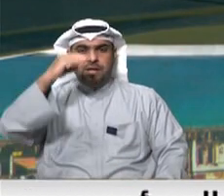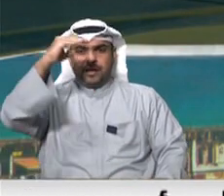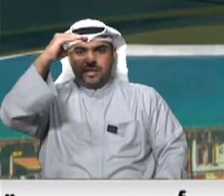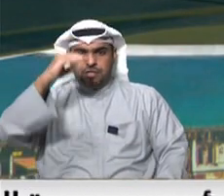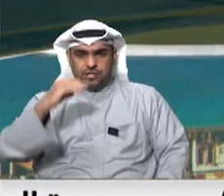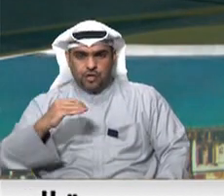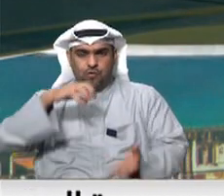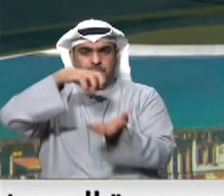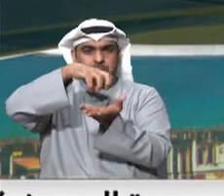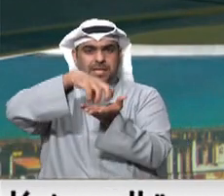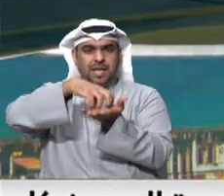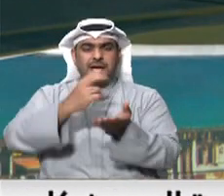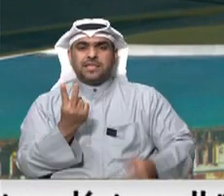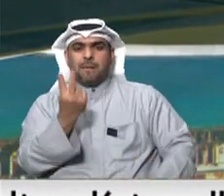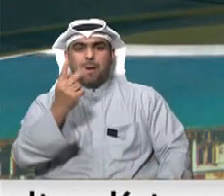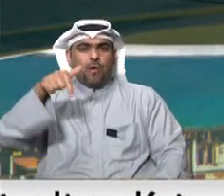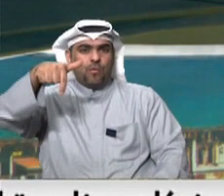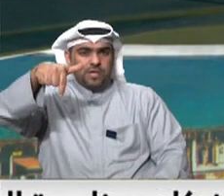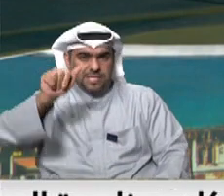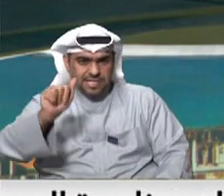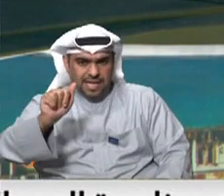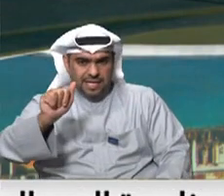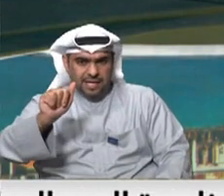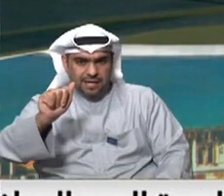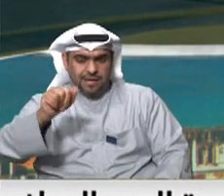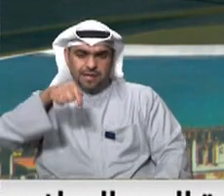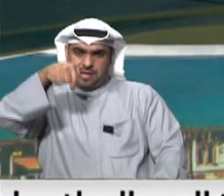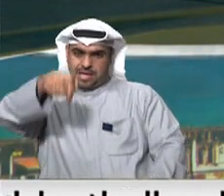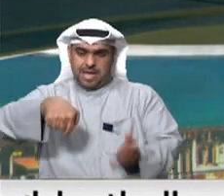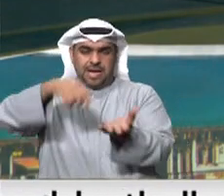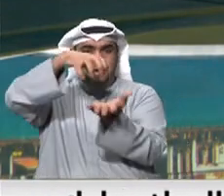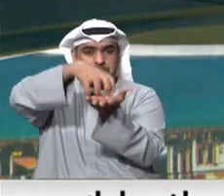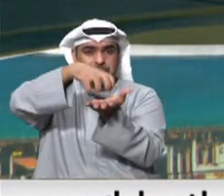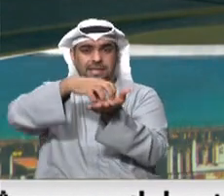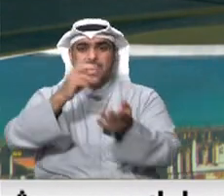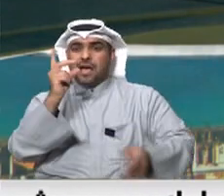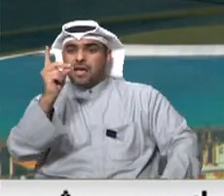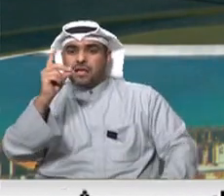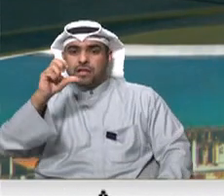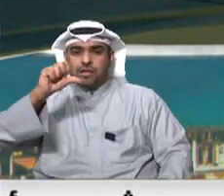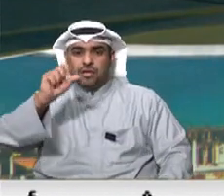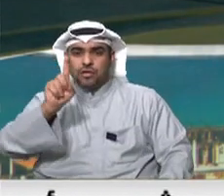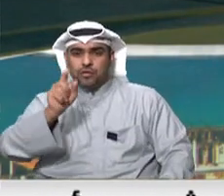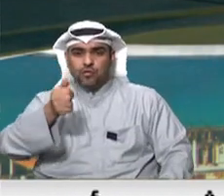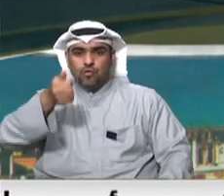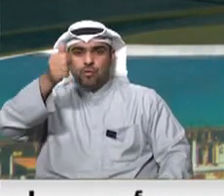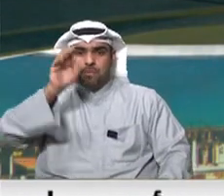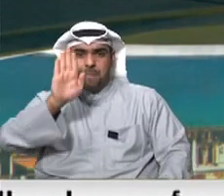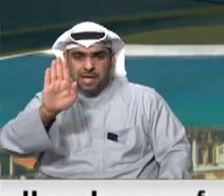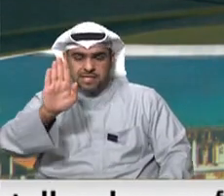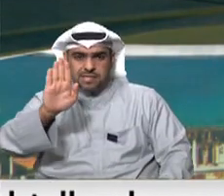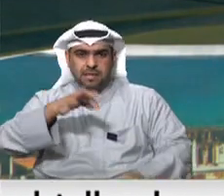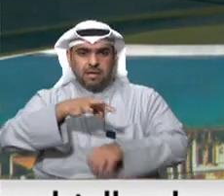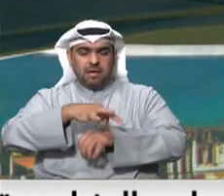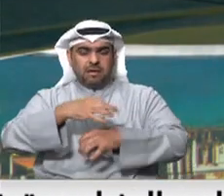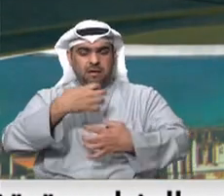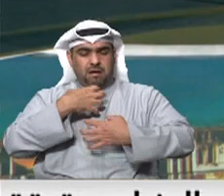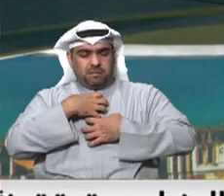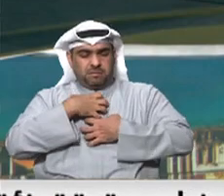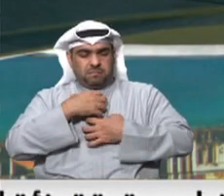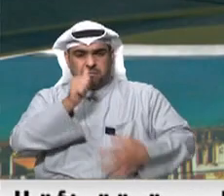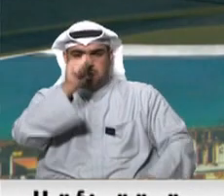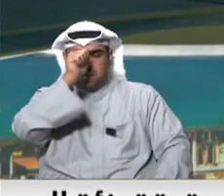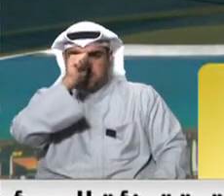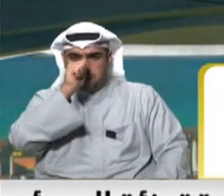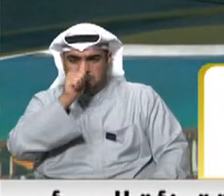بالضفة الغربية. نعم، وعم إضراب شامل في طوباس حدادا على أرواح الشهداء وتنديدا بتصعيد الاحتلال